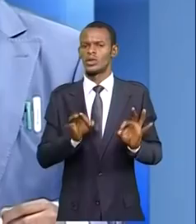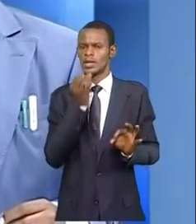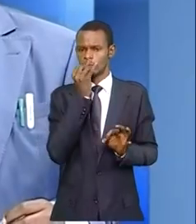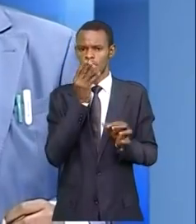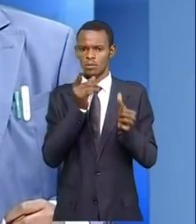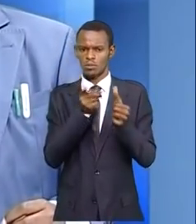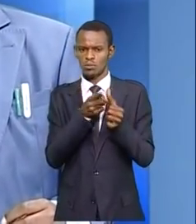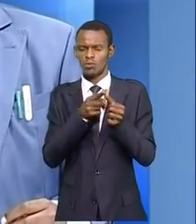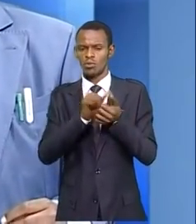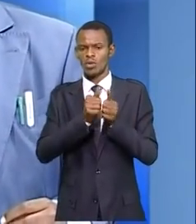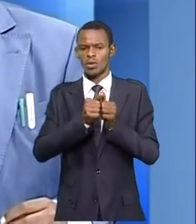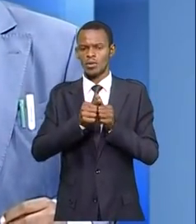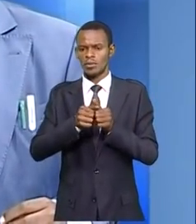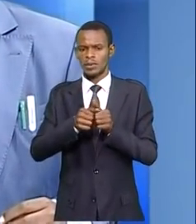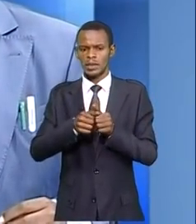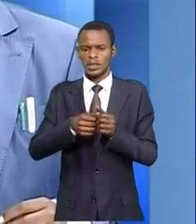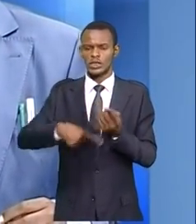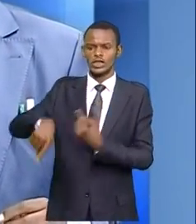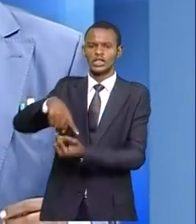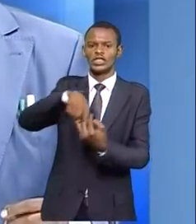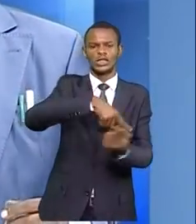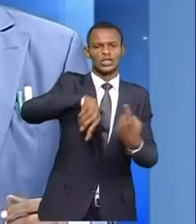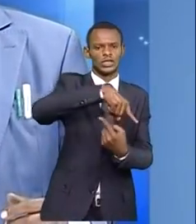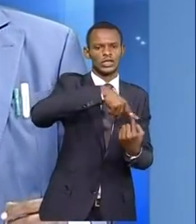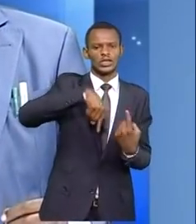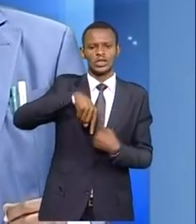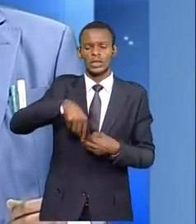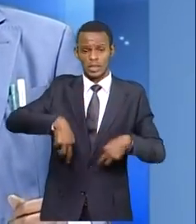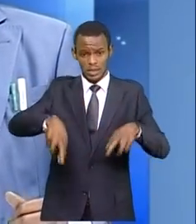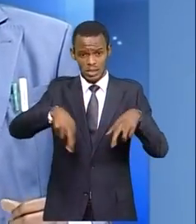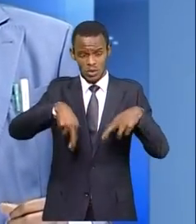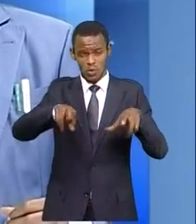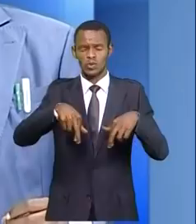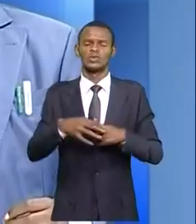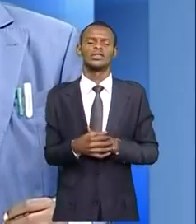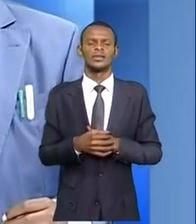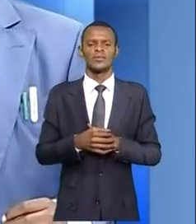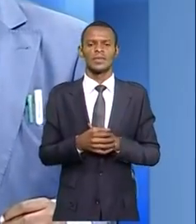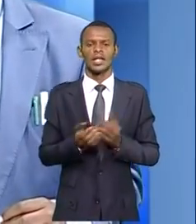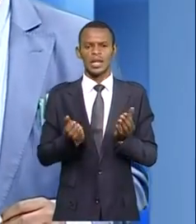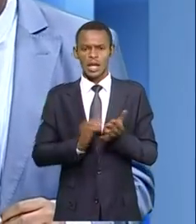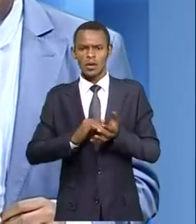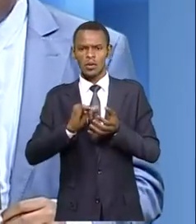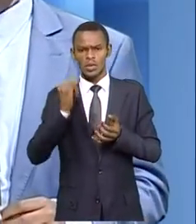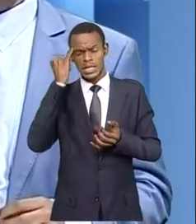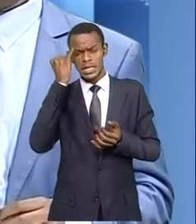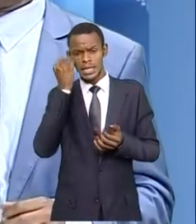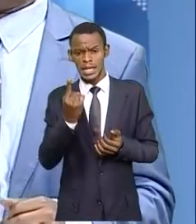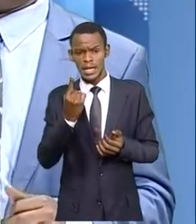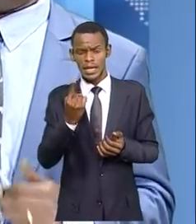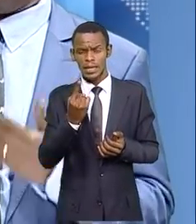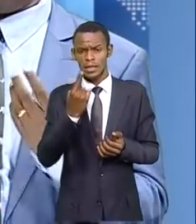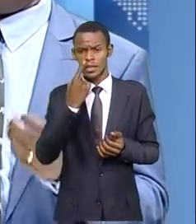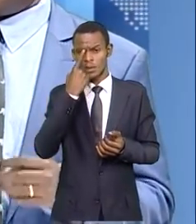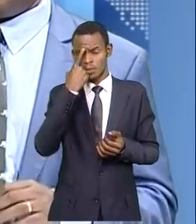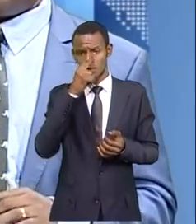la circulation routière et renaissance de la contravention routière mais aussi l avis sur la c'est la commission